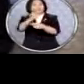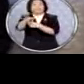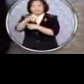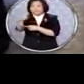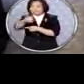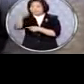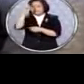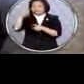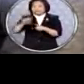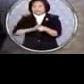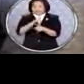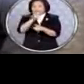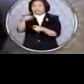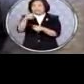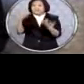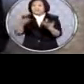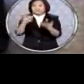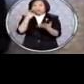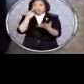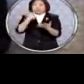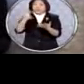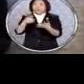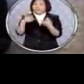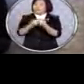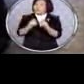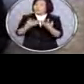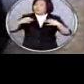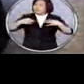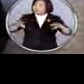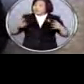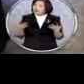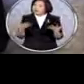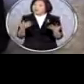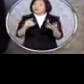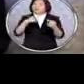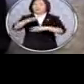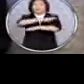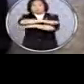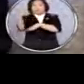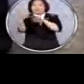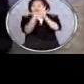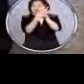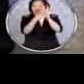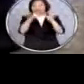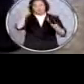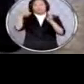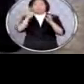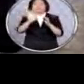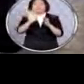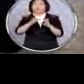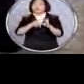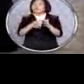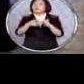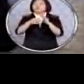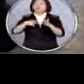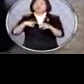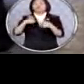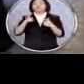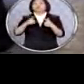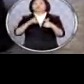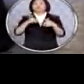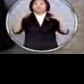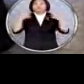确实是很严重。我们或许在文宣上有比较强势的作为，主要的就是因为我们是在野党，我